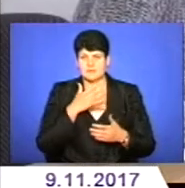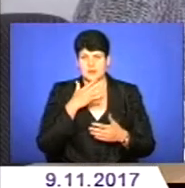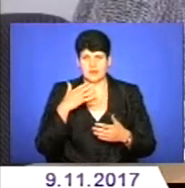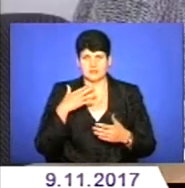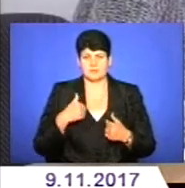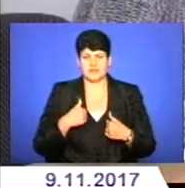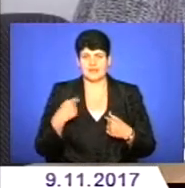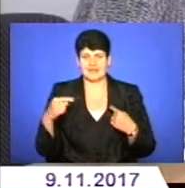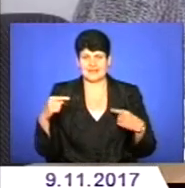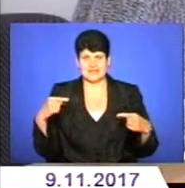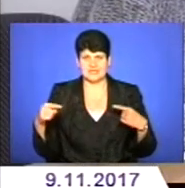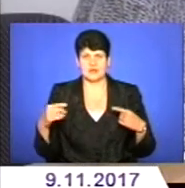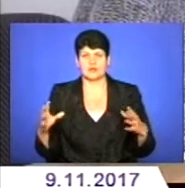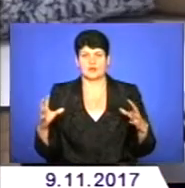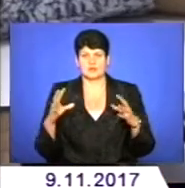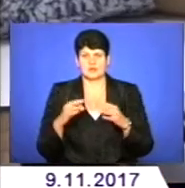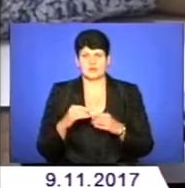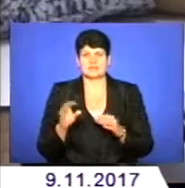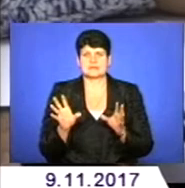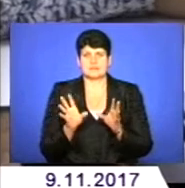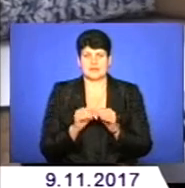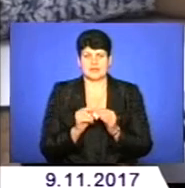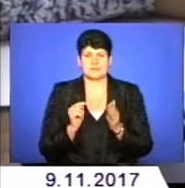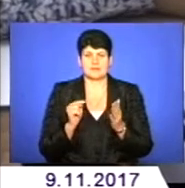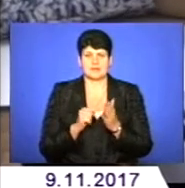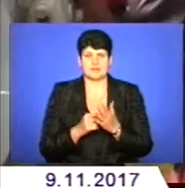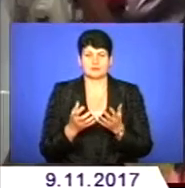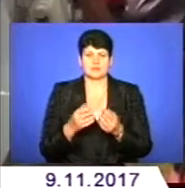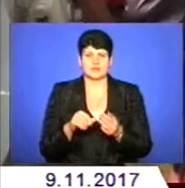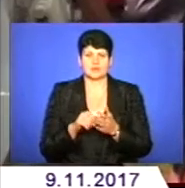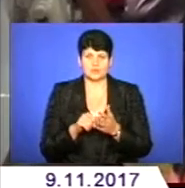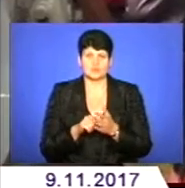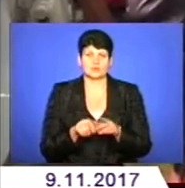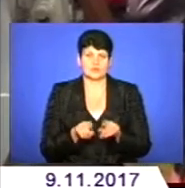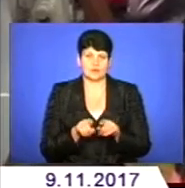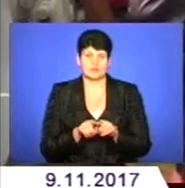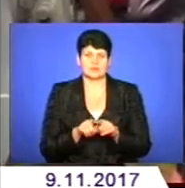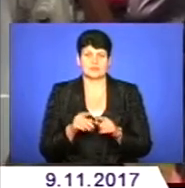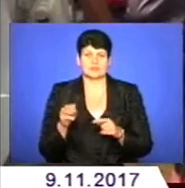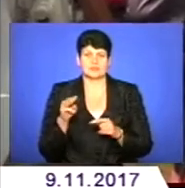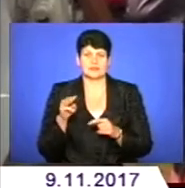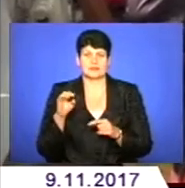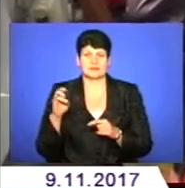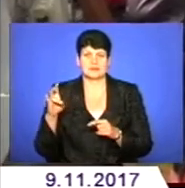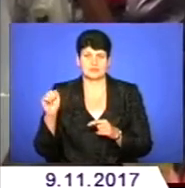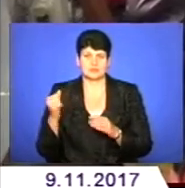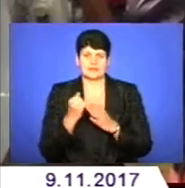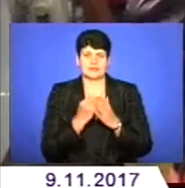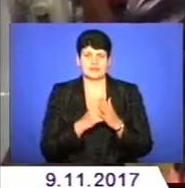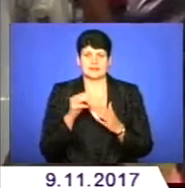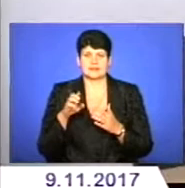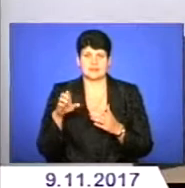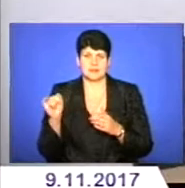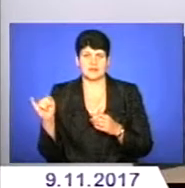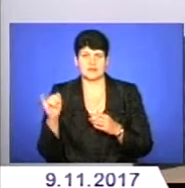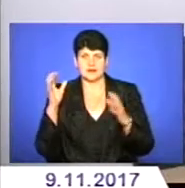але об'єднує нас спільна мета». У всеукраїнській акції взяли участь і журналісти тернопільської філії ПАТ НСТУ, каналу ТТБ та обласного